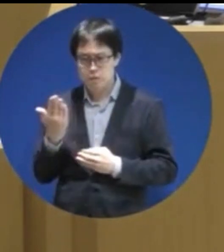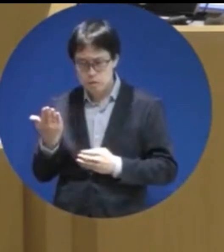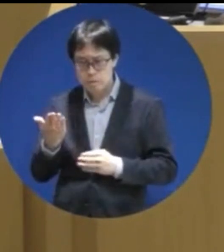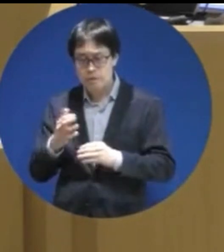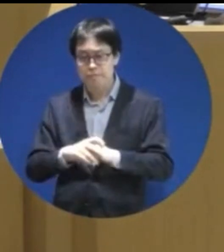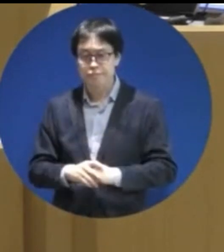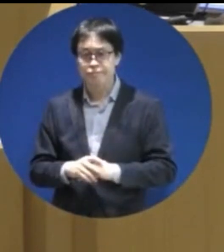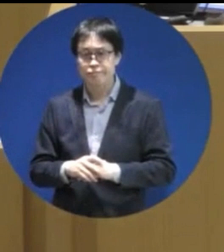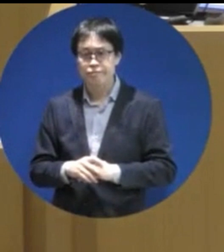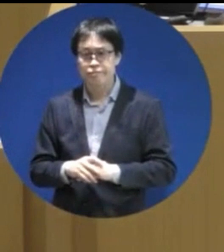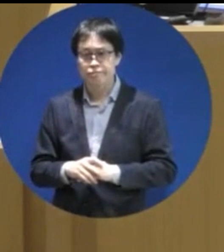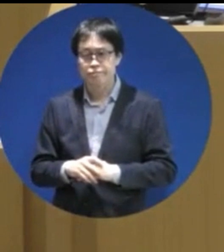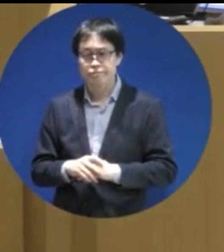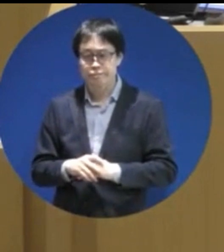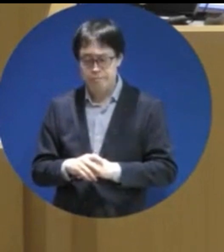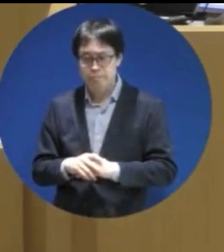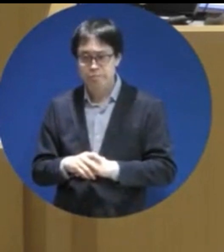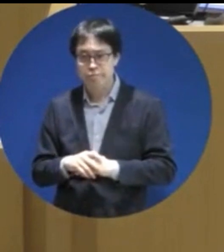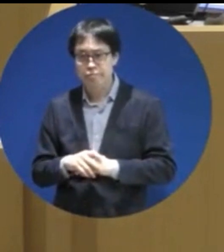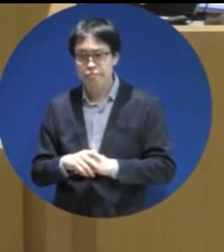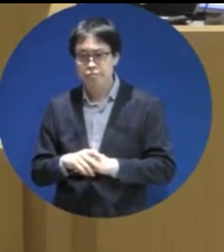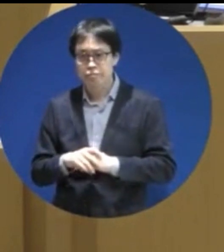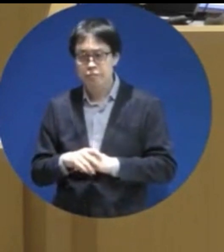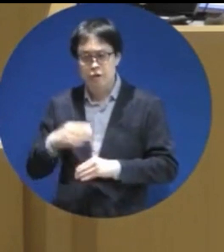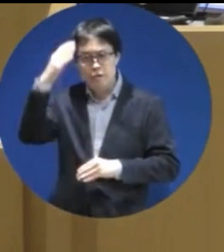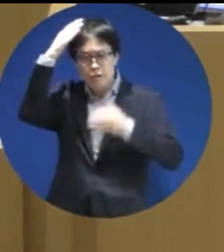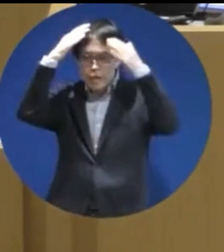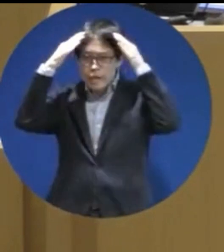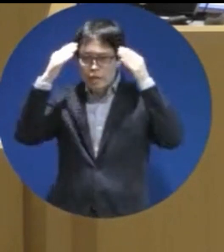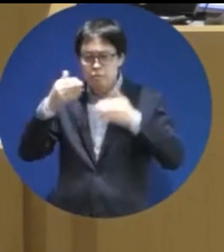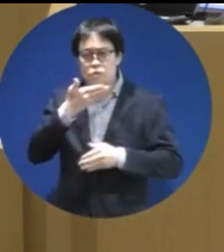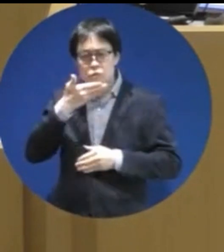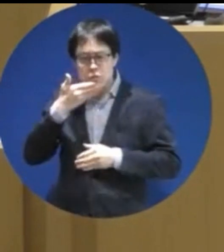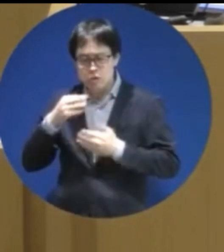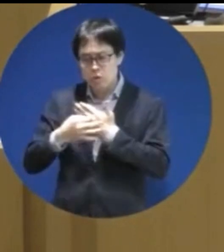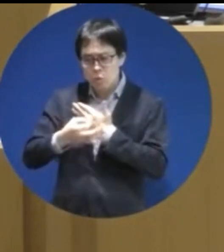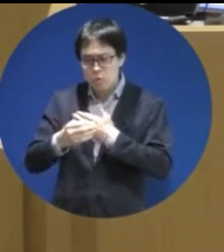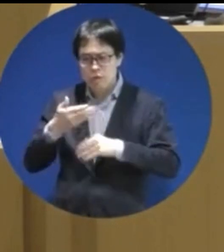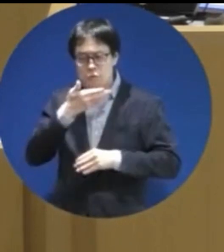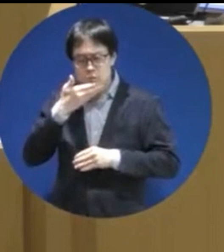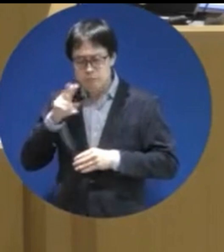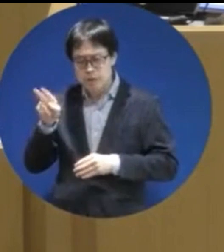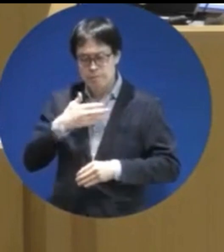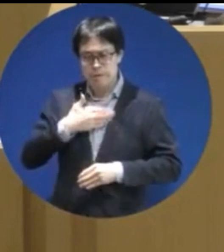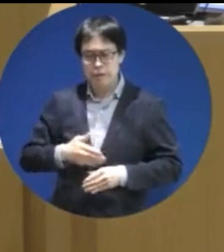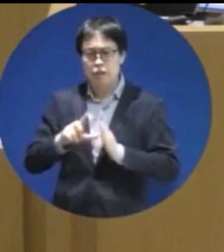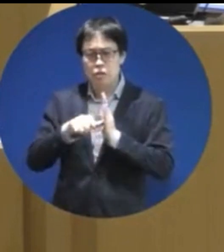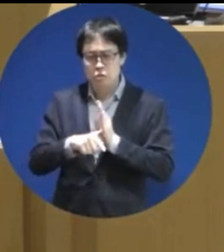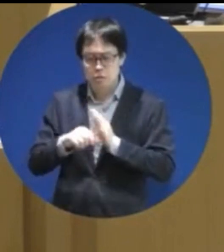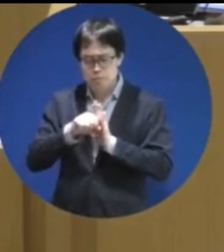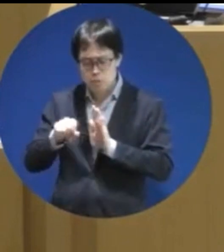。スケアドストレートはヘルメットの重要性も保険の重要性も理解するのに役立つ取り組みです